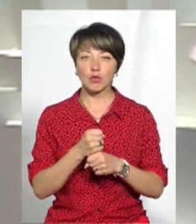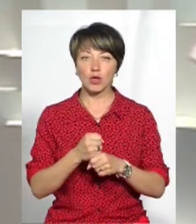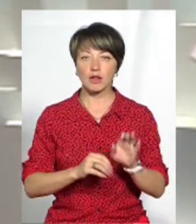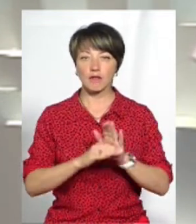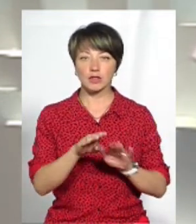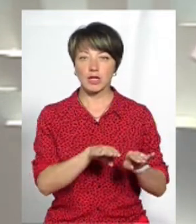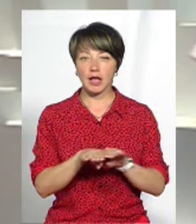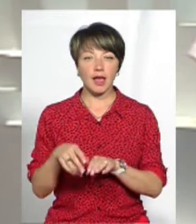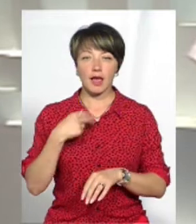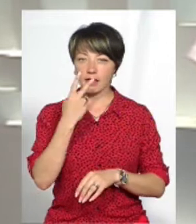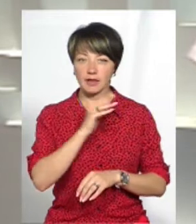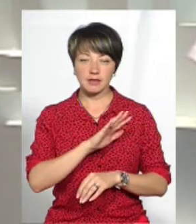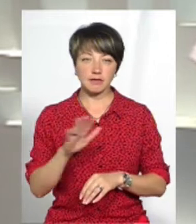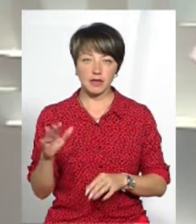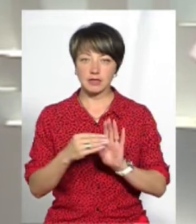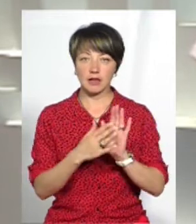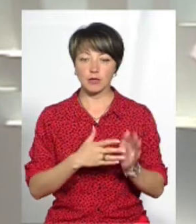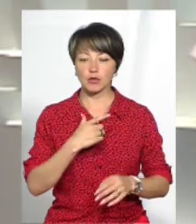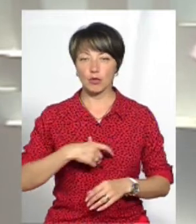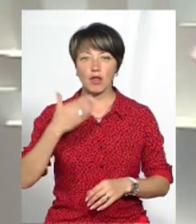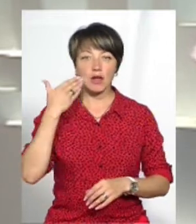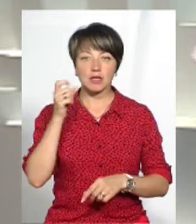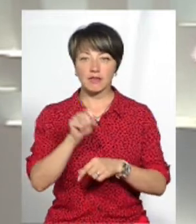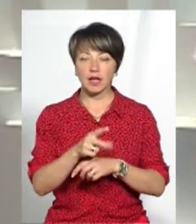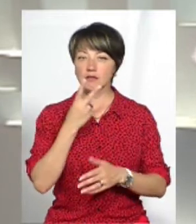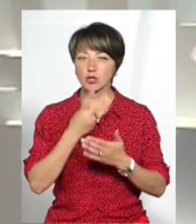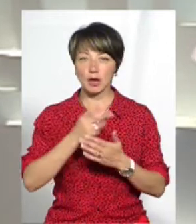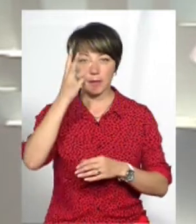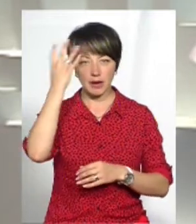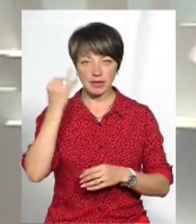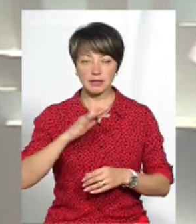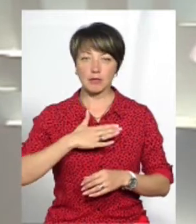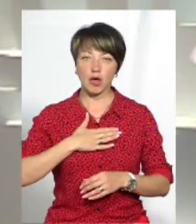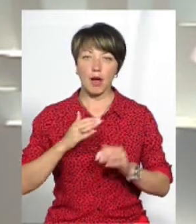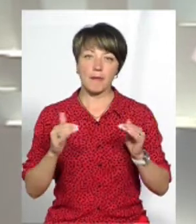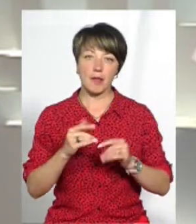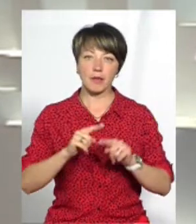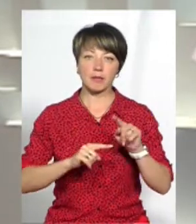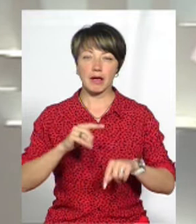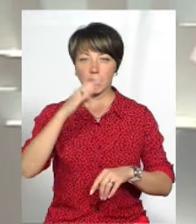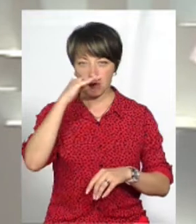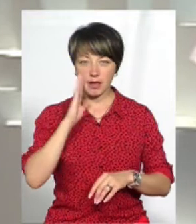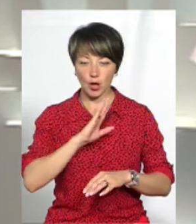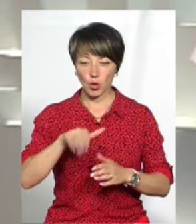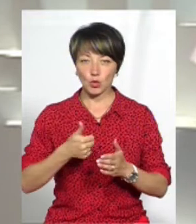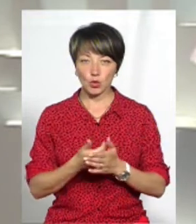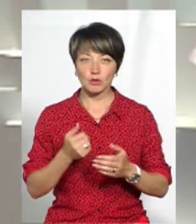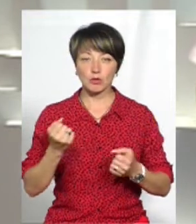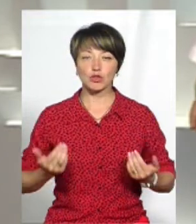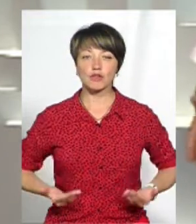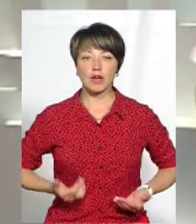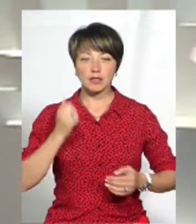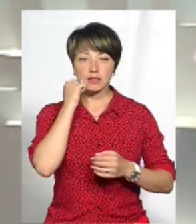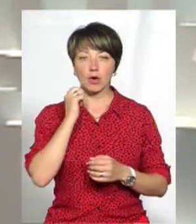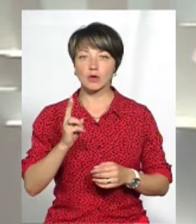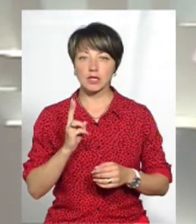не звик ставити перед собою легких завдань, зважаючи на те, що Хмельницький – це моя мала батьківщина, мої батьки і досі проживають в Старокостянтинові,